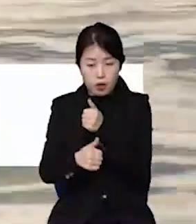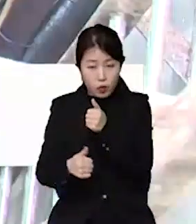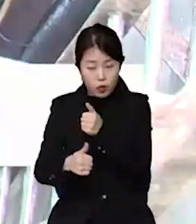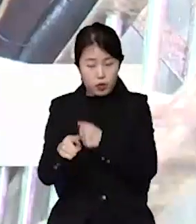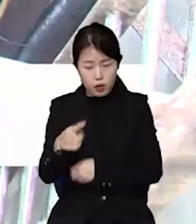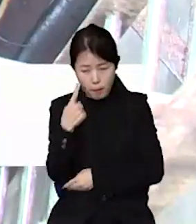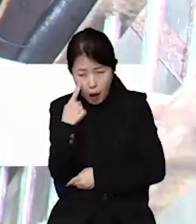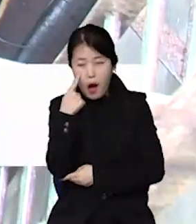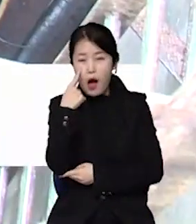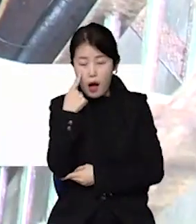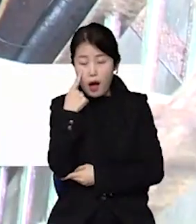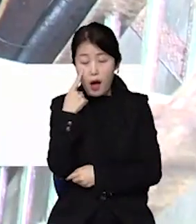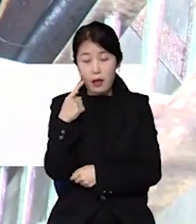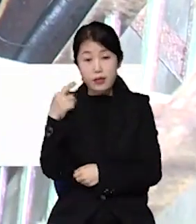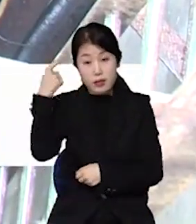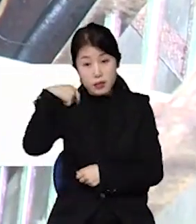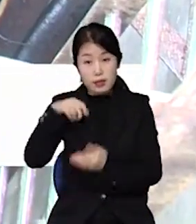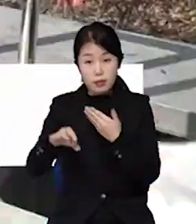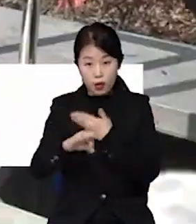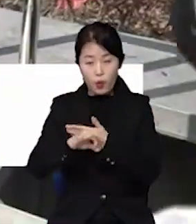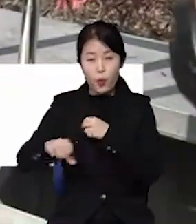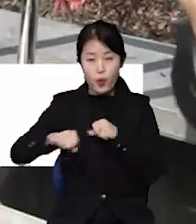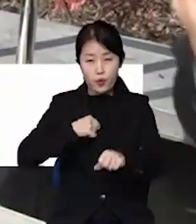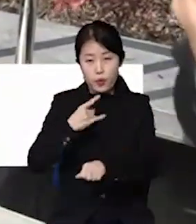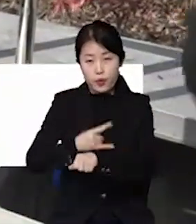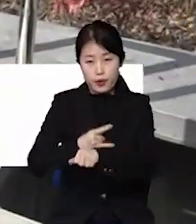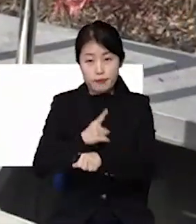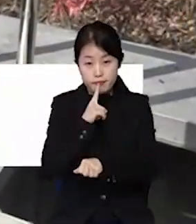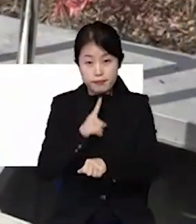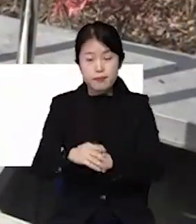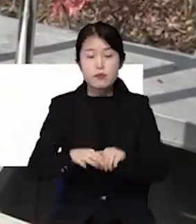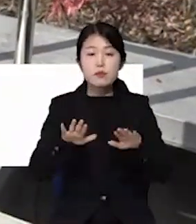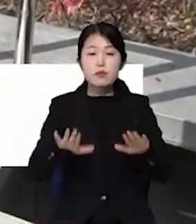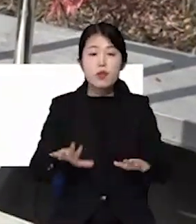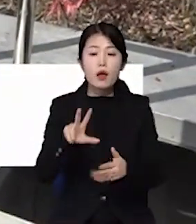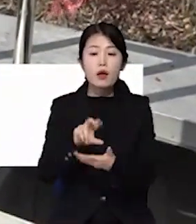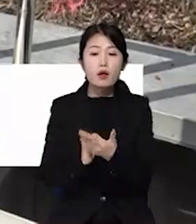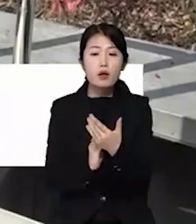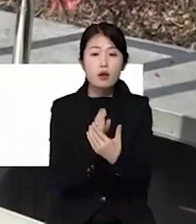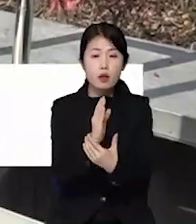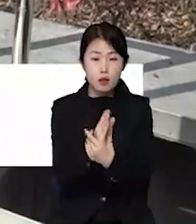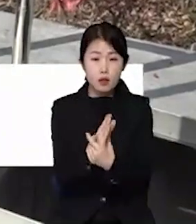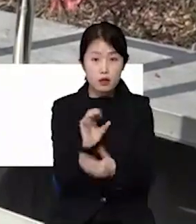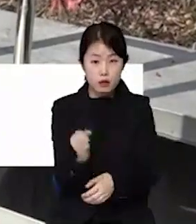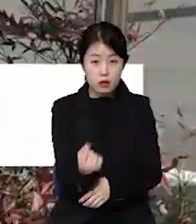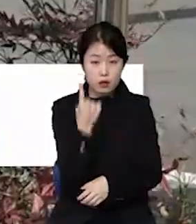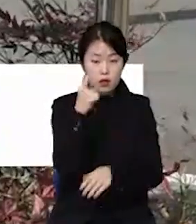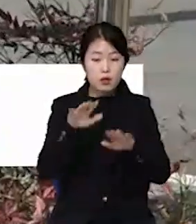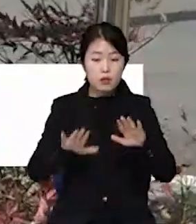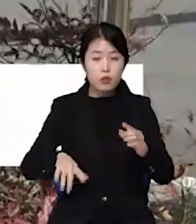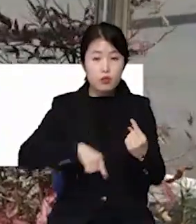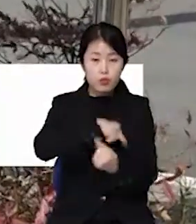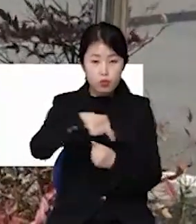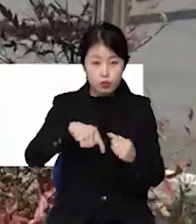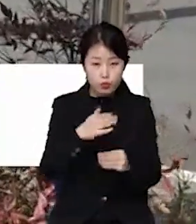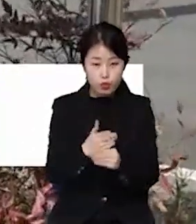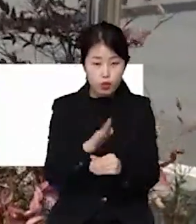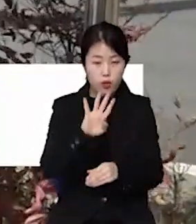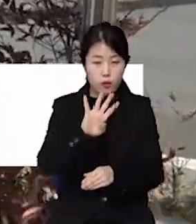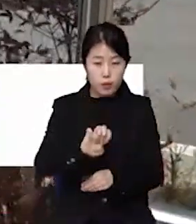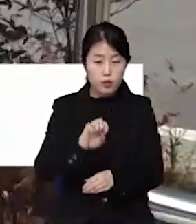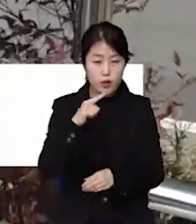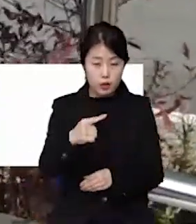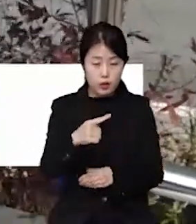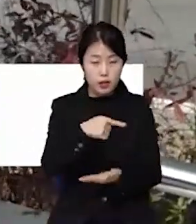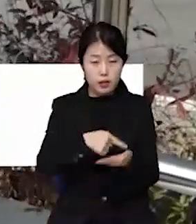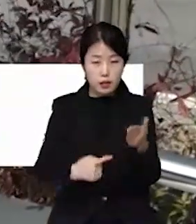인지했다면 감사에 나설 것이라고 밝혔습니다. 광주광역시는 이번 사고를 계기로 현재 운영하고 있는 41개